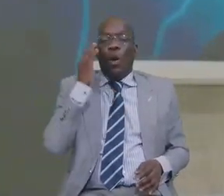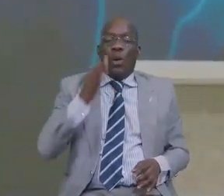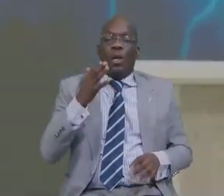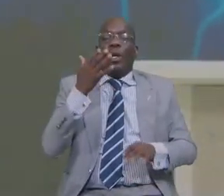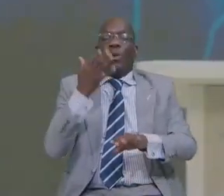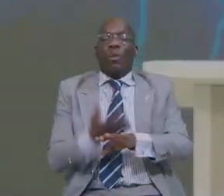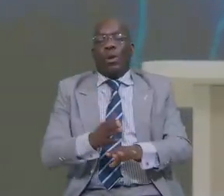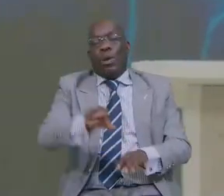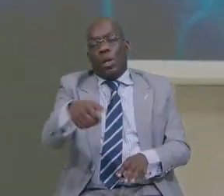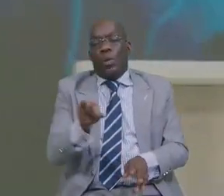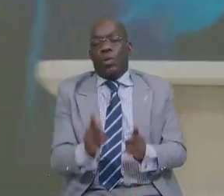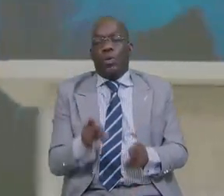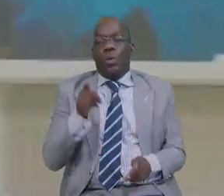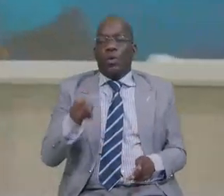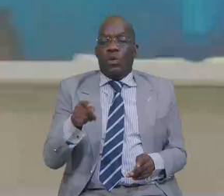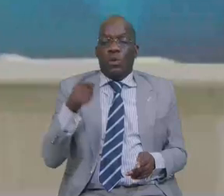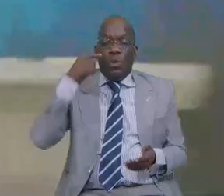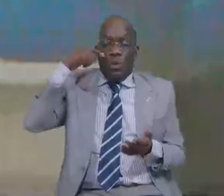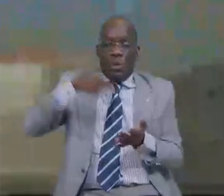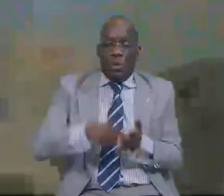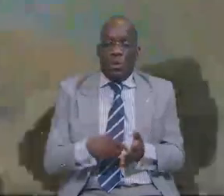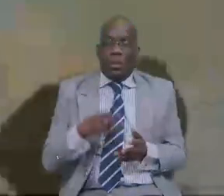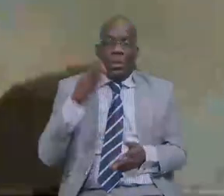autres. Vous voyez Moïse.